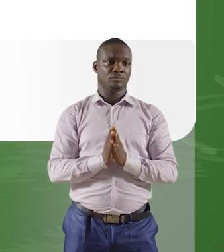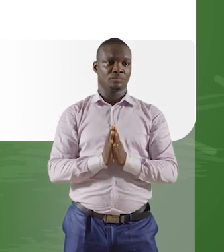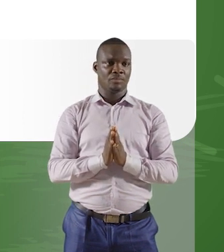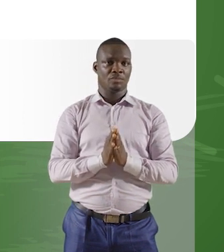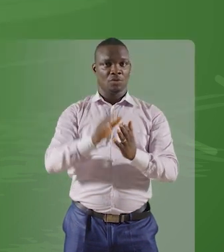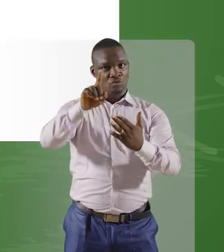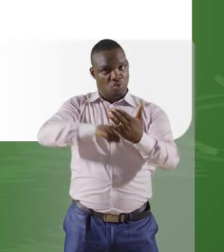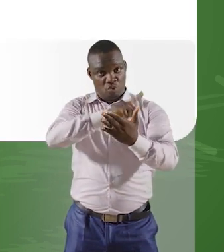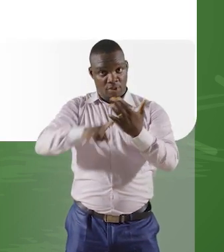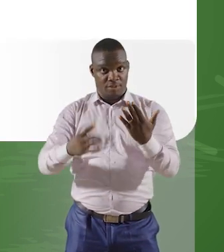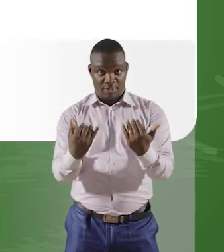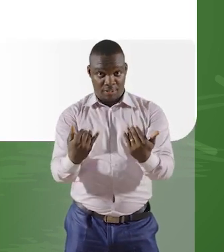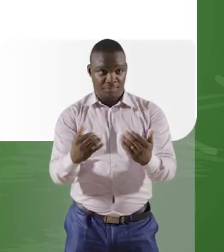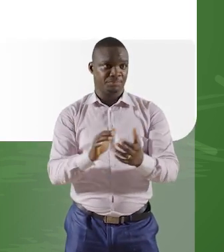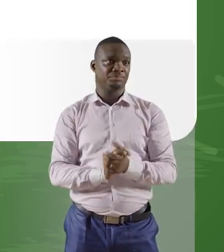Corrigé.